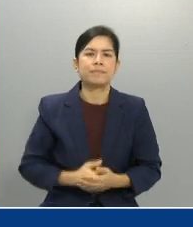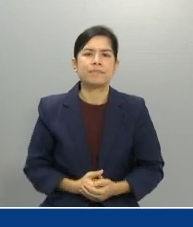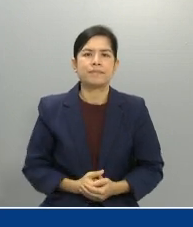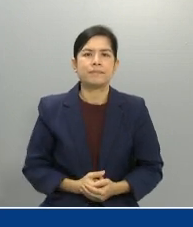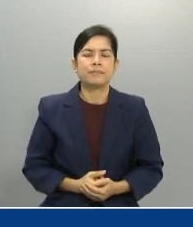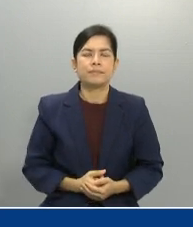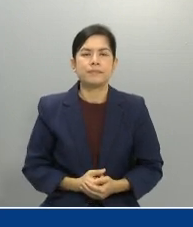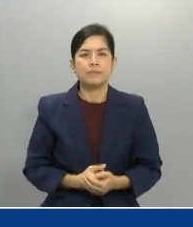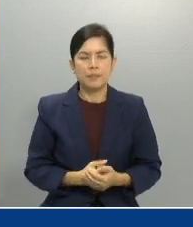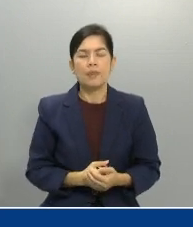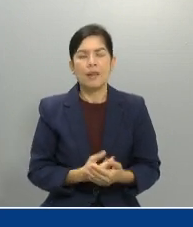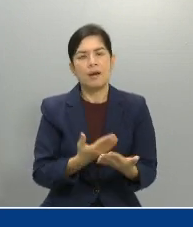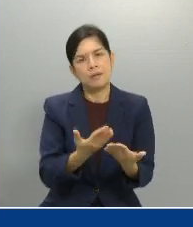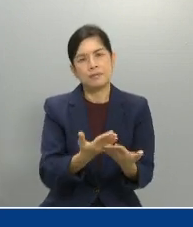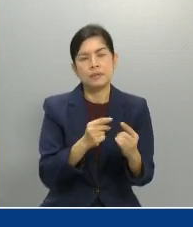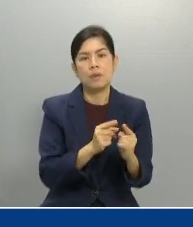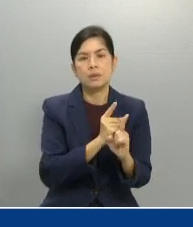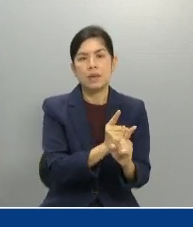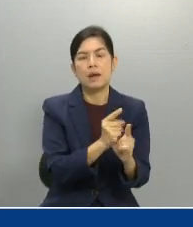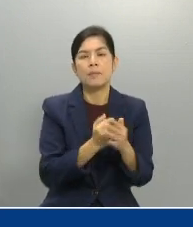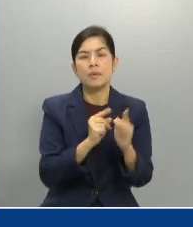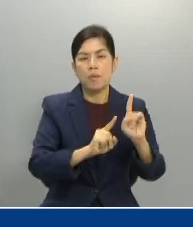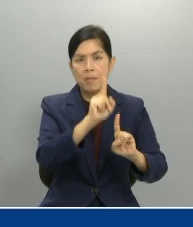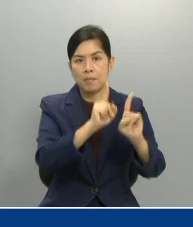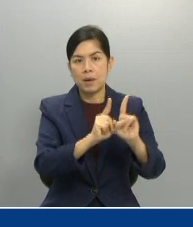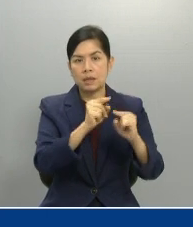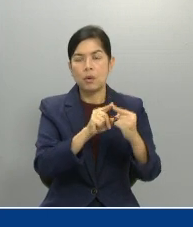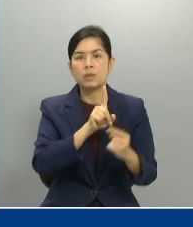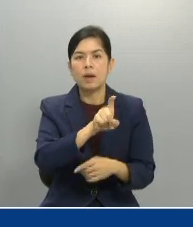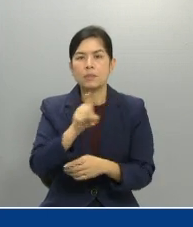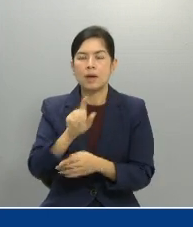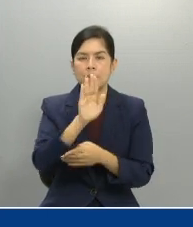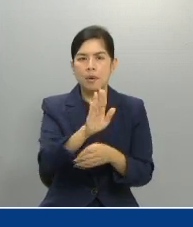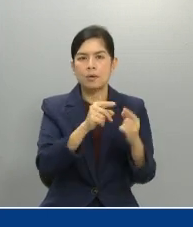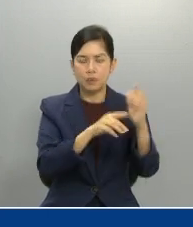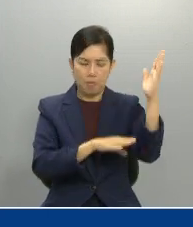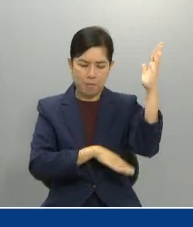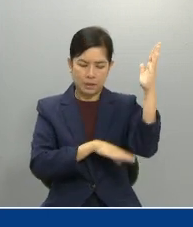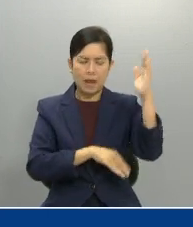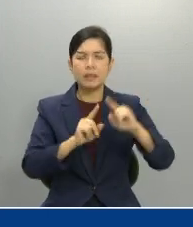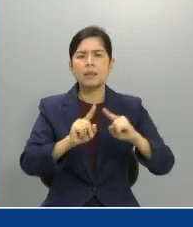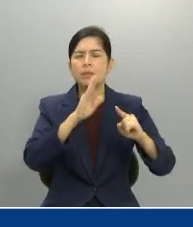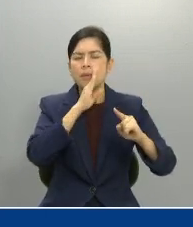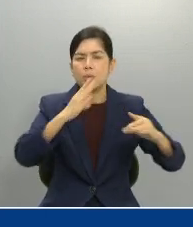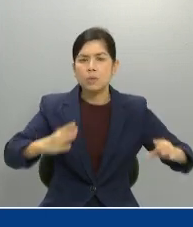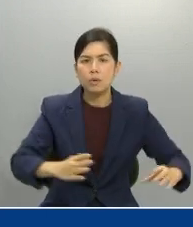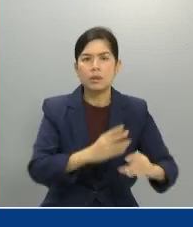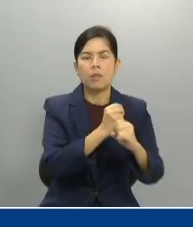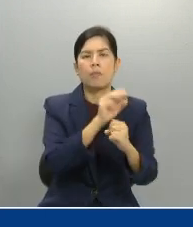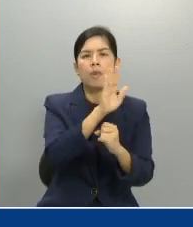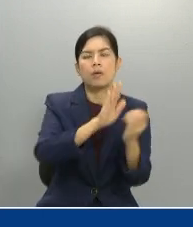อันนี้เฉพาะพี่น้องในภาคใต้ถ้าไปดูภาพรวมที่นี่น่าเคยสำรวจมาก็จะไม่ใช่แบบนี้